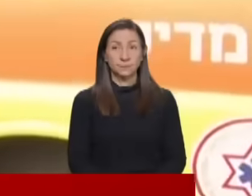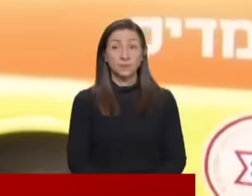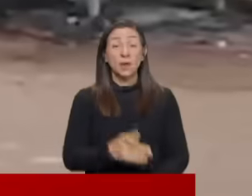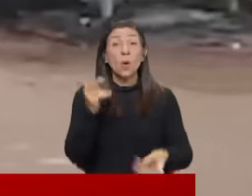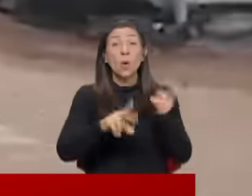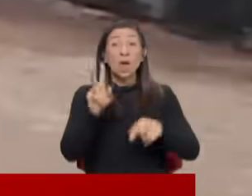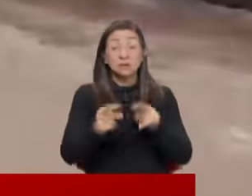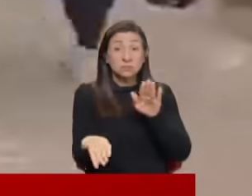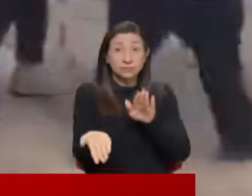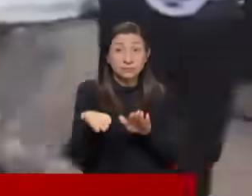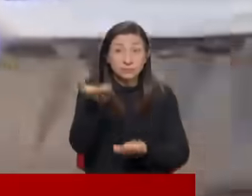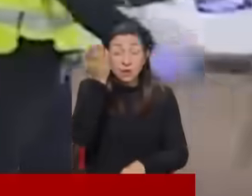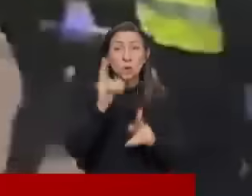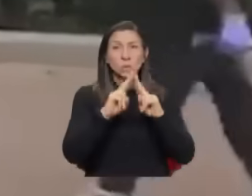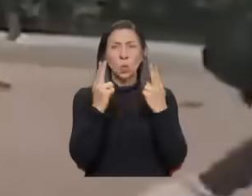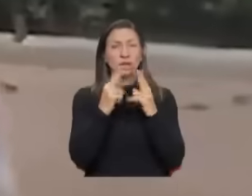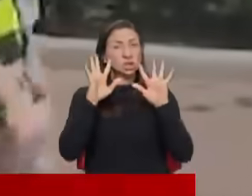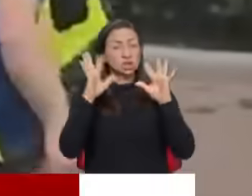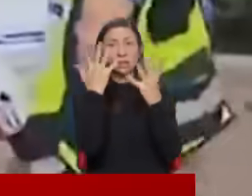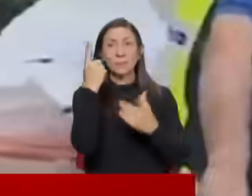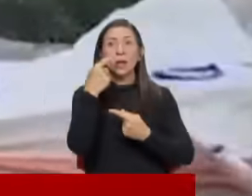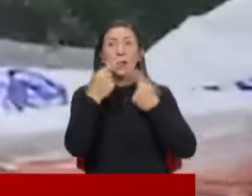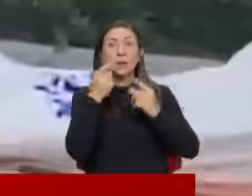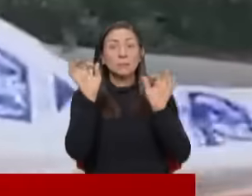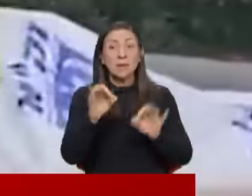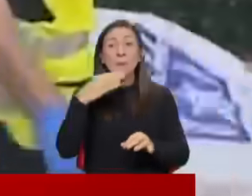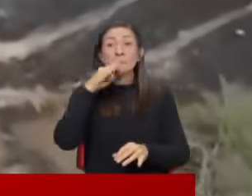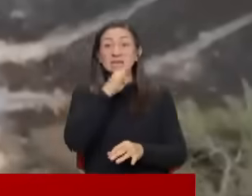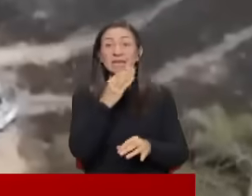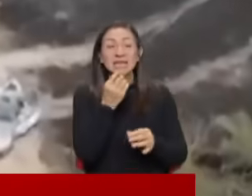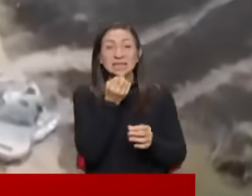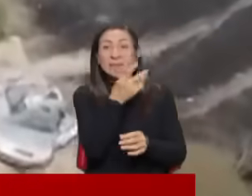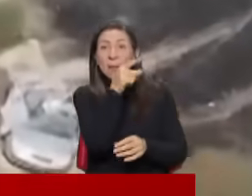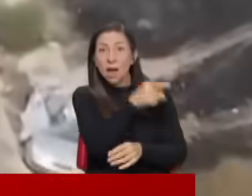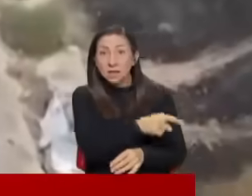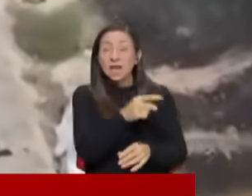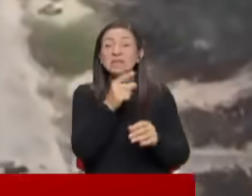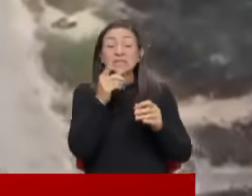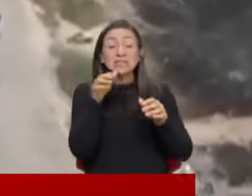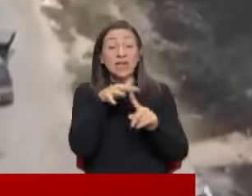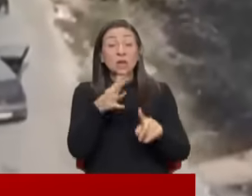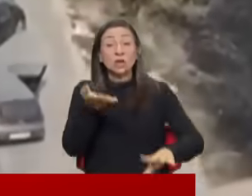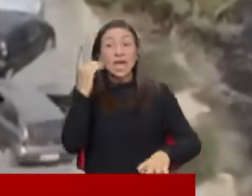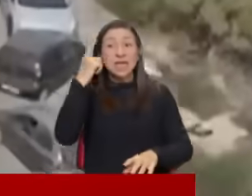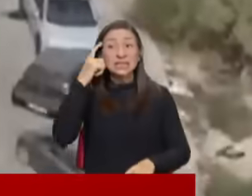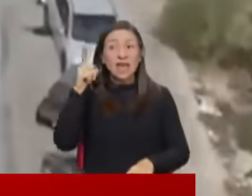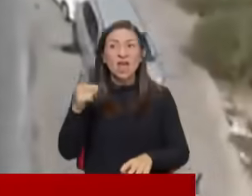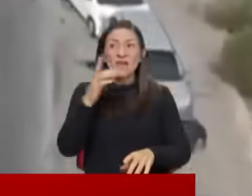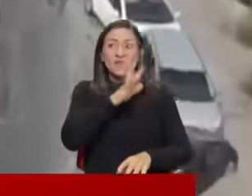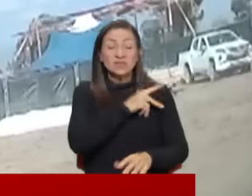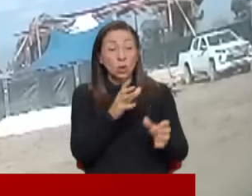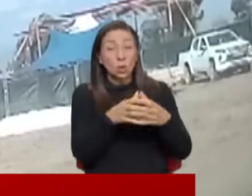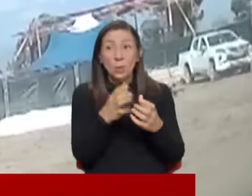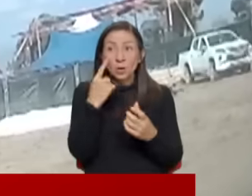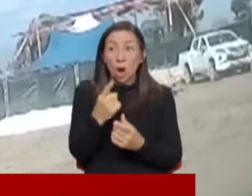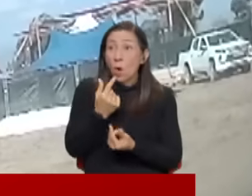Can kayıpları artarken dünyayı şaşırtan bir iddia geldi. Mısır istihbaratının saldırı öncesi İsrail'i Filistinli